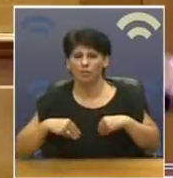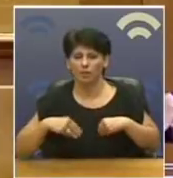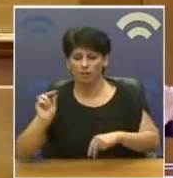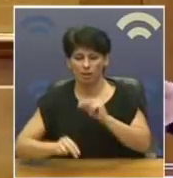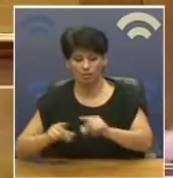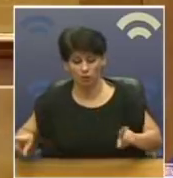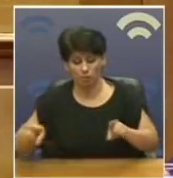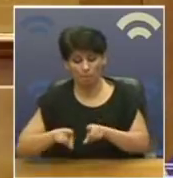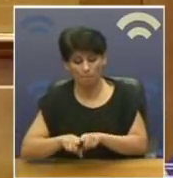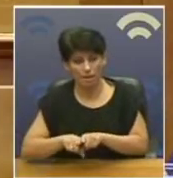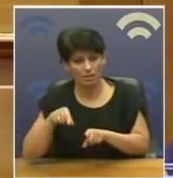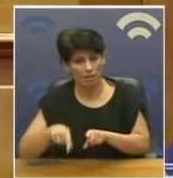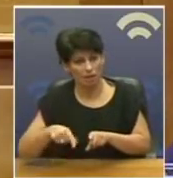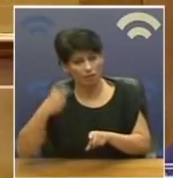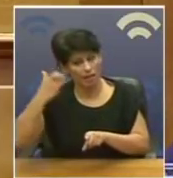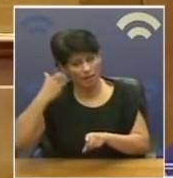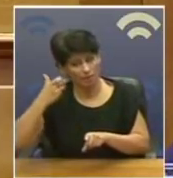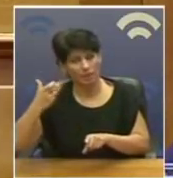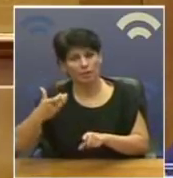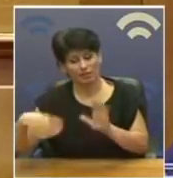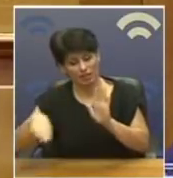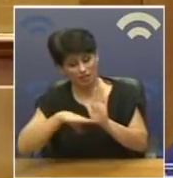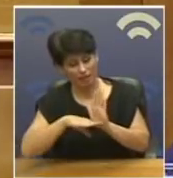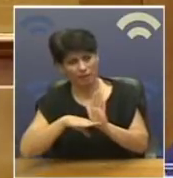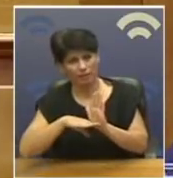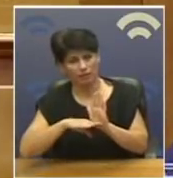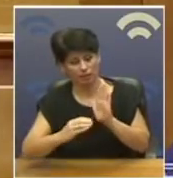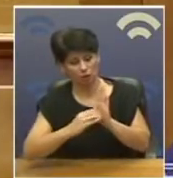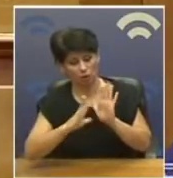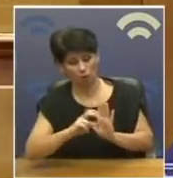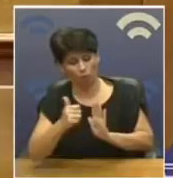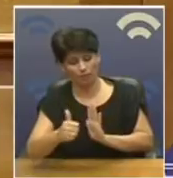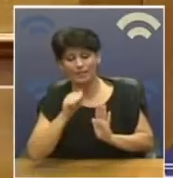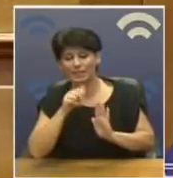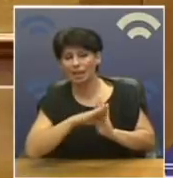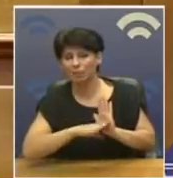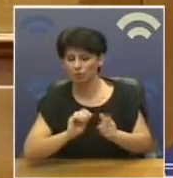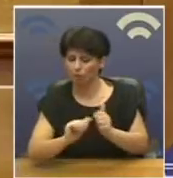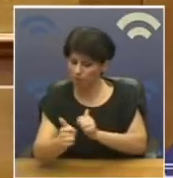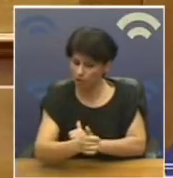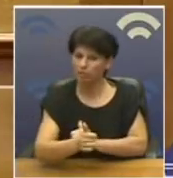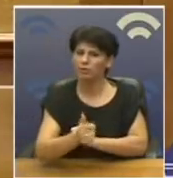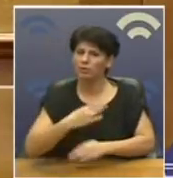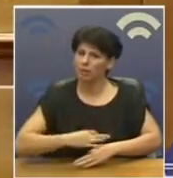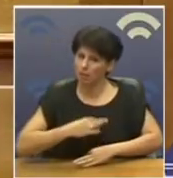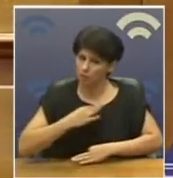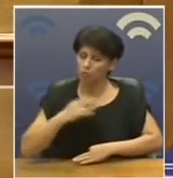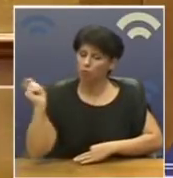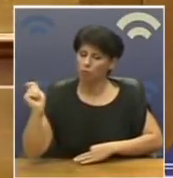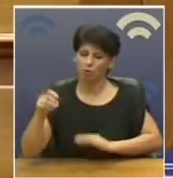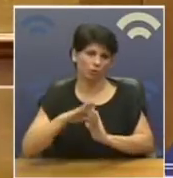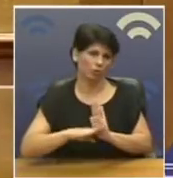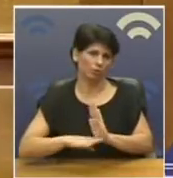μαζί αυτή την ερμηνευτική διάταξη για το άρθρο 86 που θα αποκαταστήσει την αξιοπιστία του πολιτικού